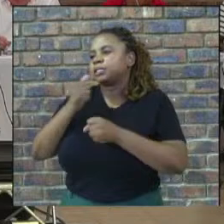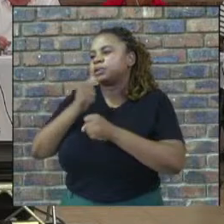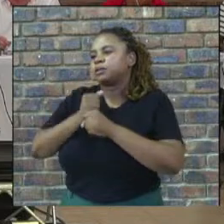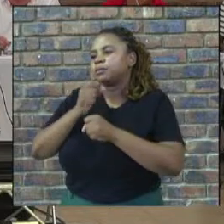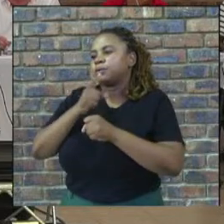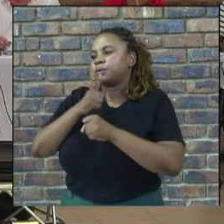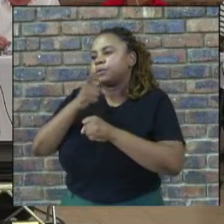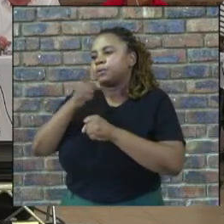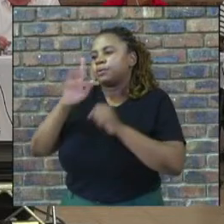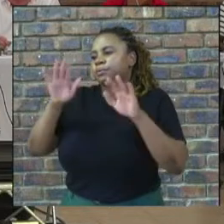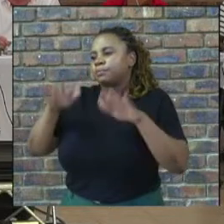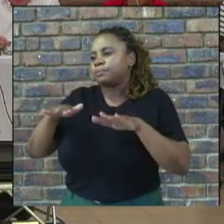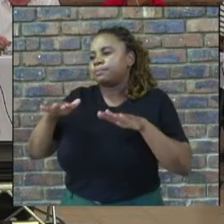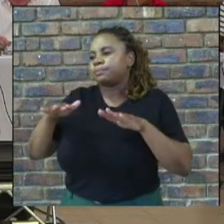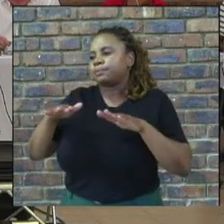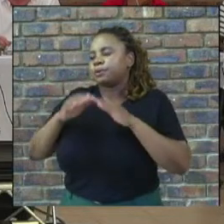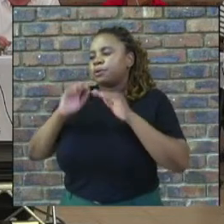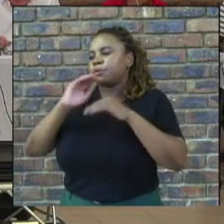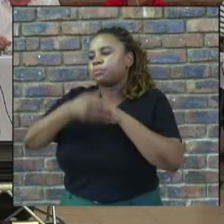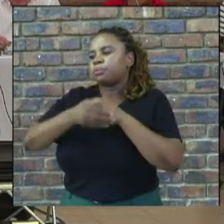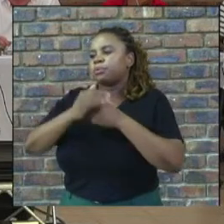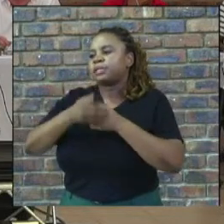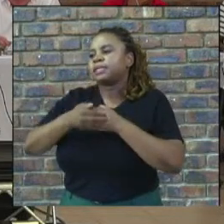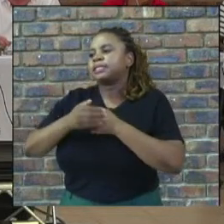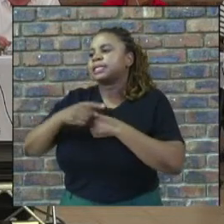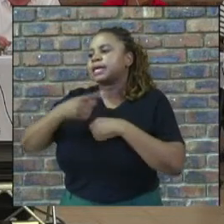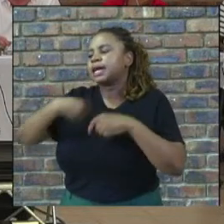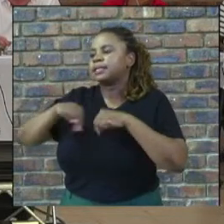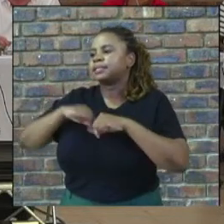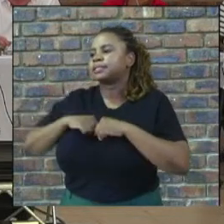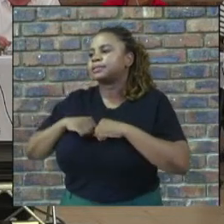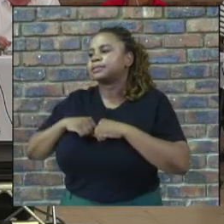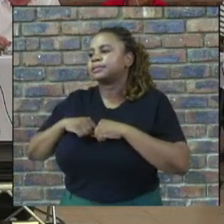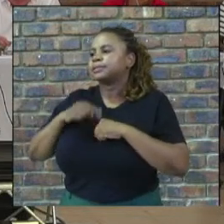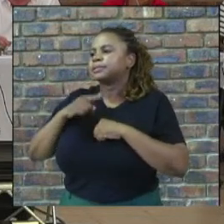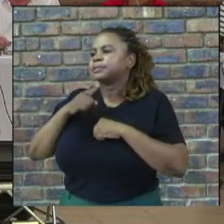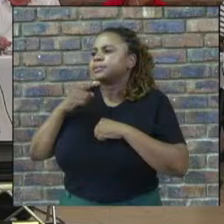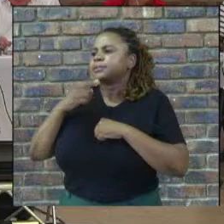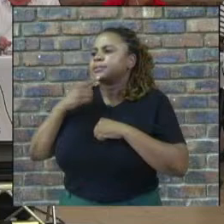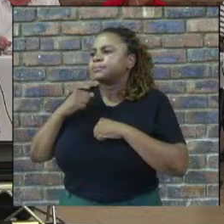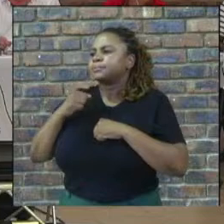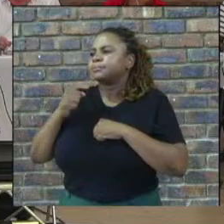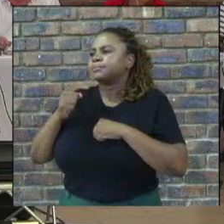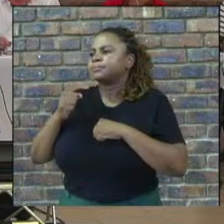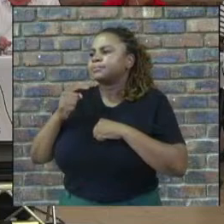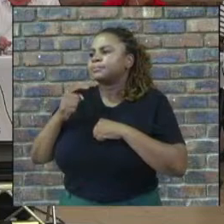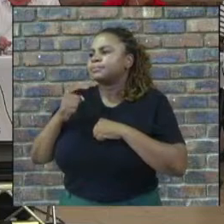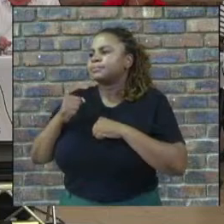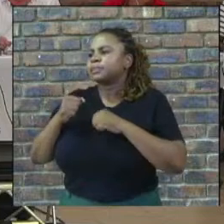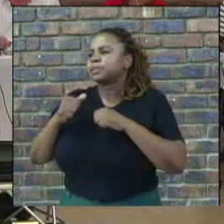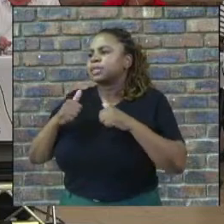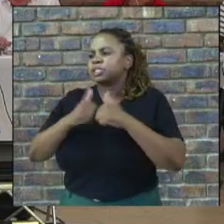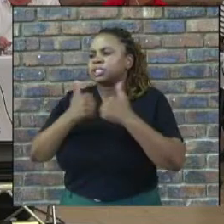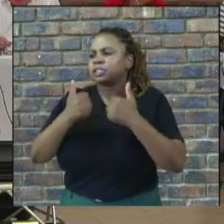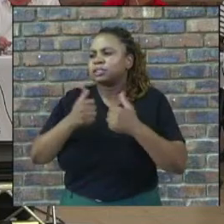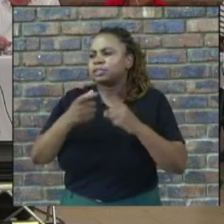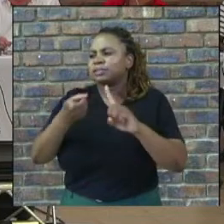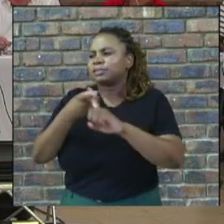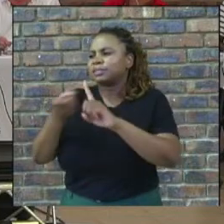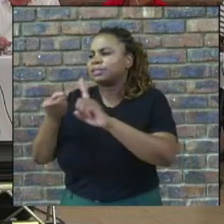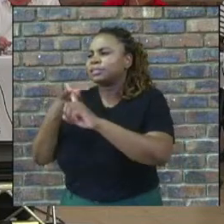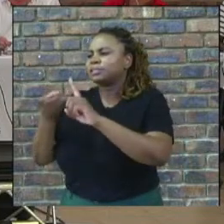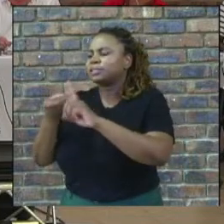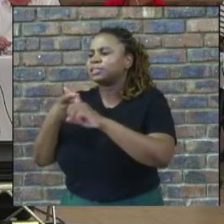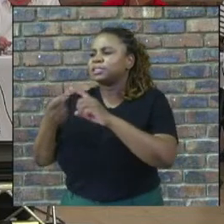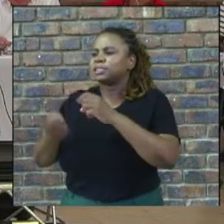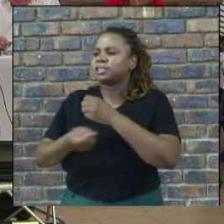wenkasimulo yasezulwini Baba olungileyo. Baba siyawugibela izinqola ezahlukahlukene mesiyalo namandla. Ela